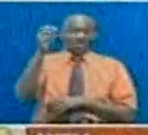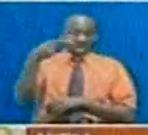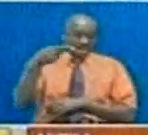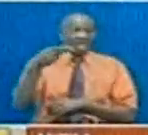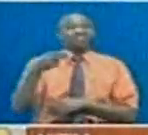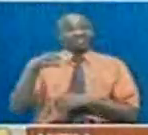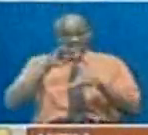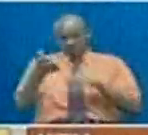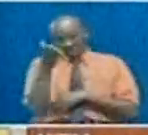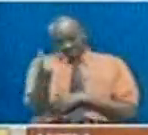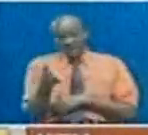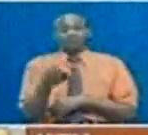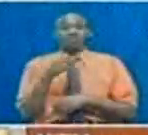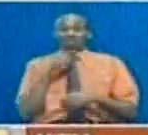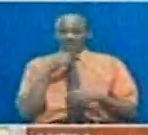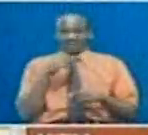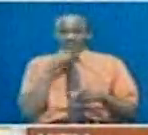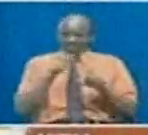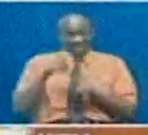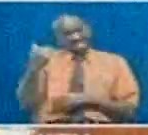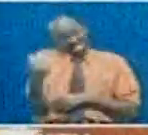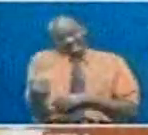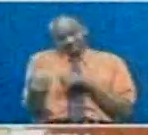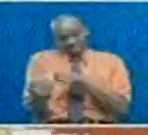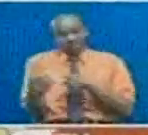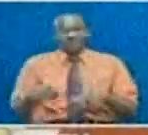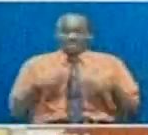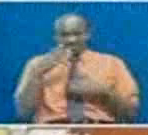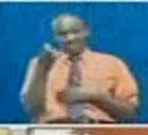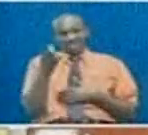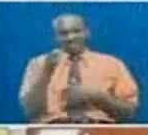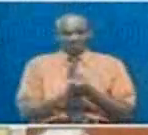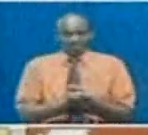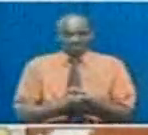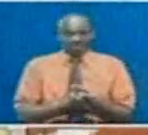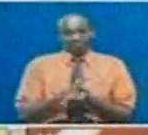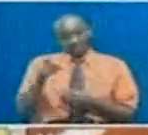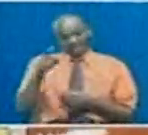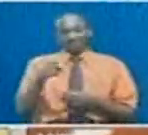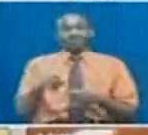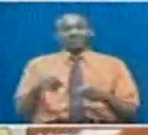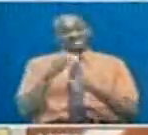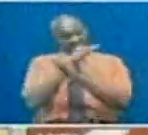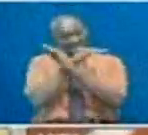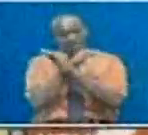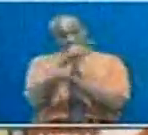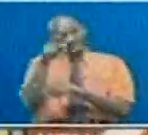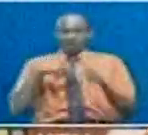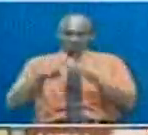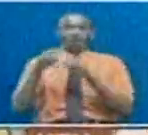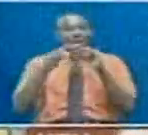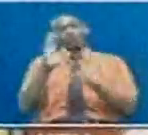yetu mdogo anaitwa Charles Sombongi, ambaye anakaa nje ya nje huko Zambia. Sasa tunaenda kuungana kwa nyumba yake leo.